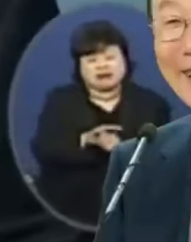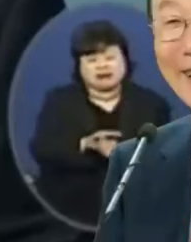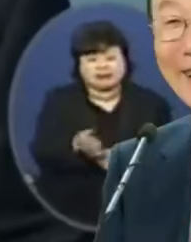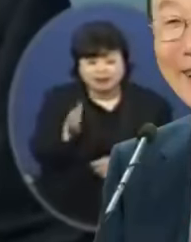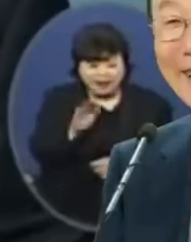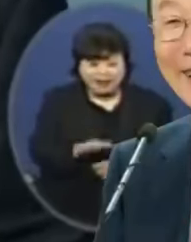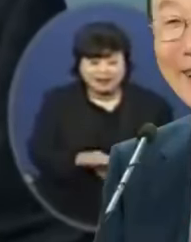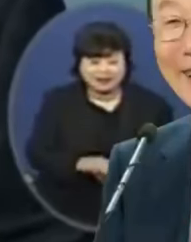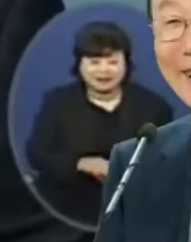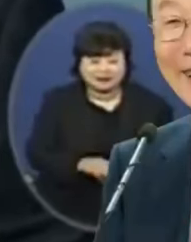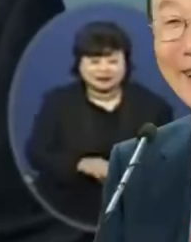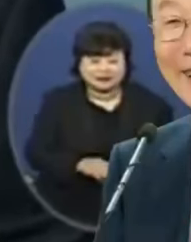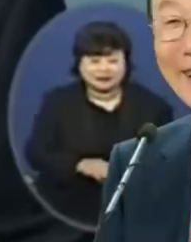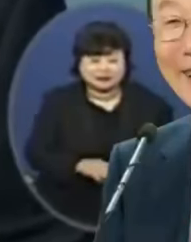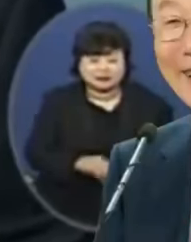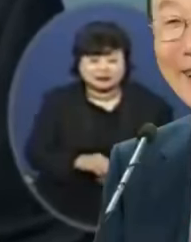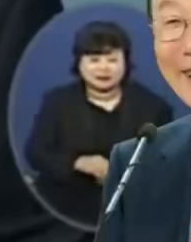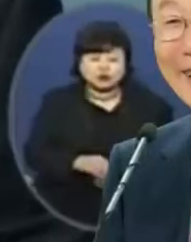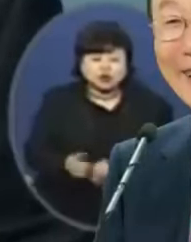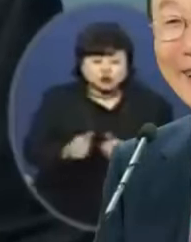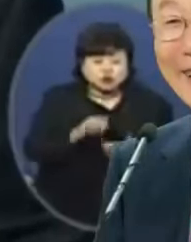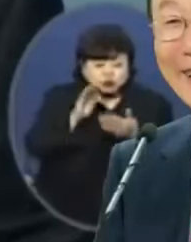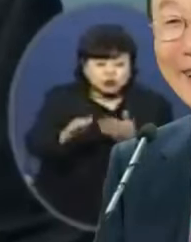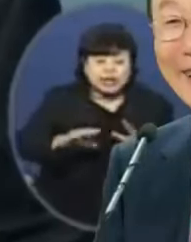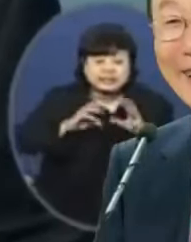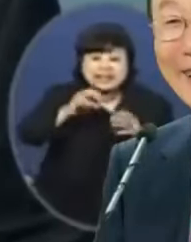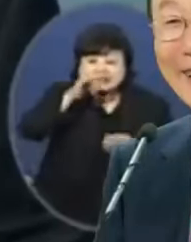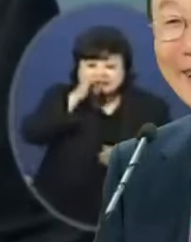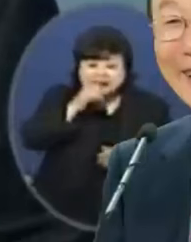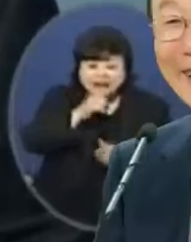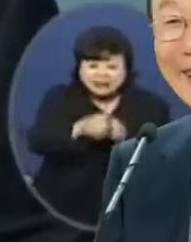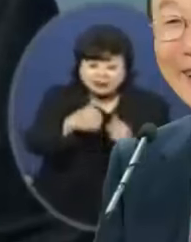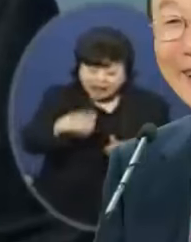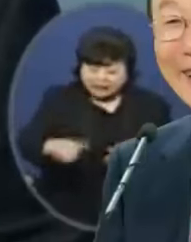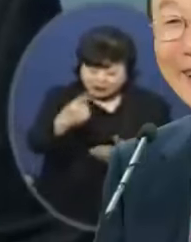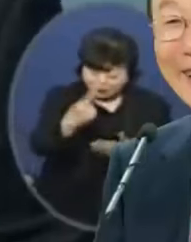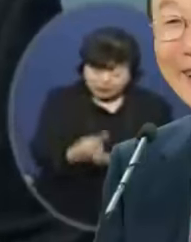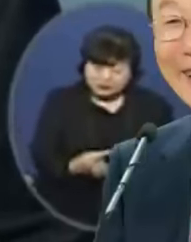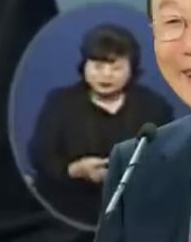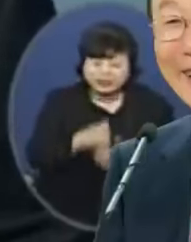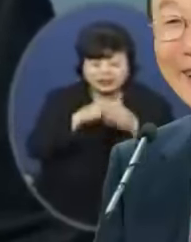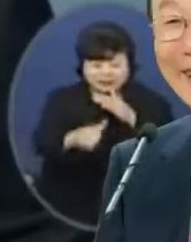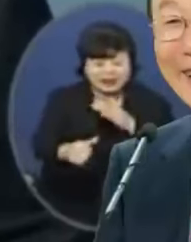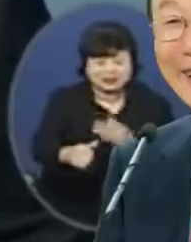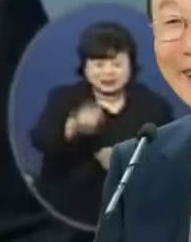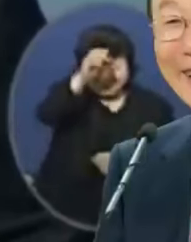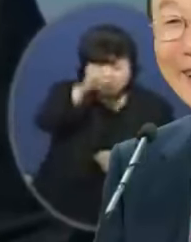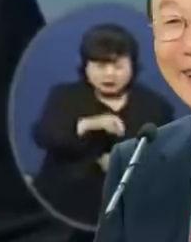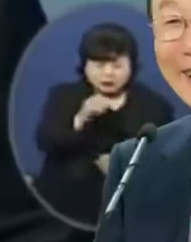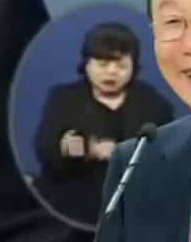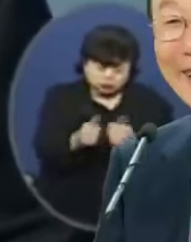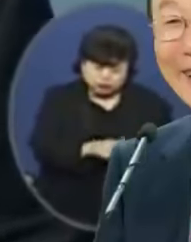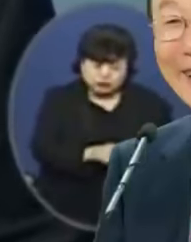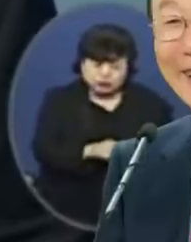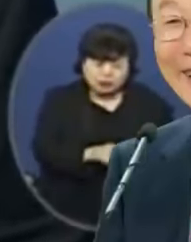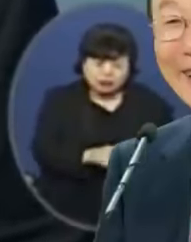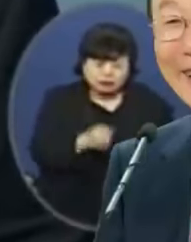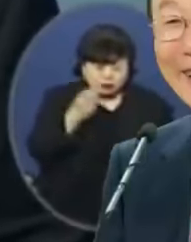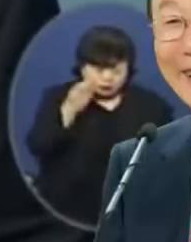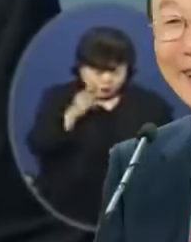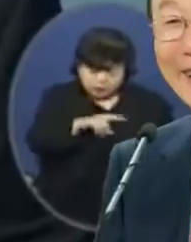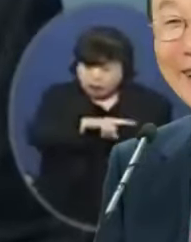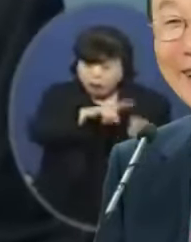그러나 우리는 저 세상에 있는 것을 아는 이유는 하나님의 아들이 와서 우리 대표하여 십자가에 죽으셨다가 사흘